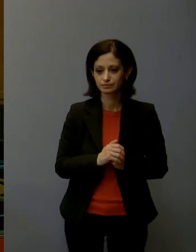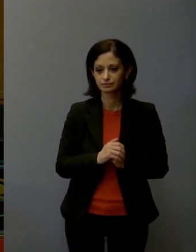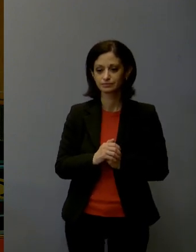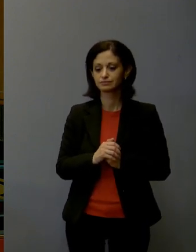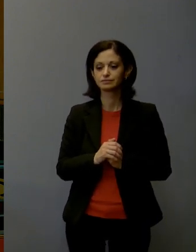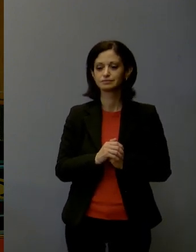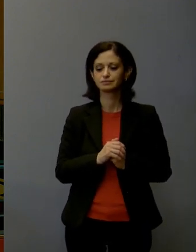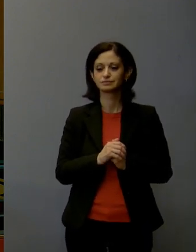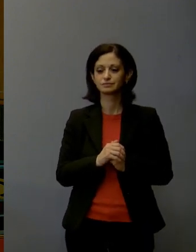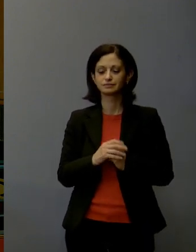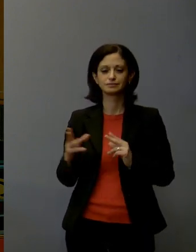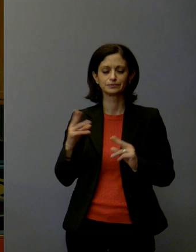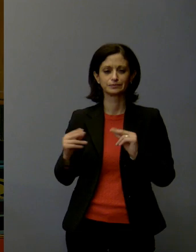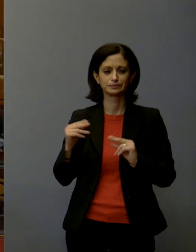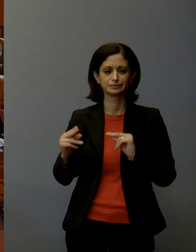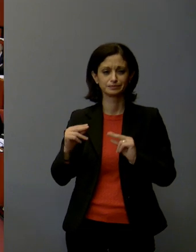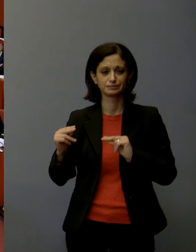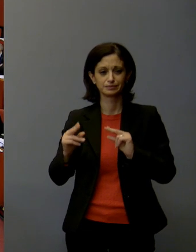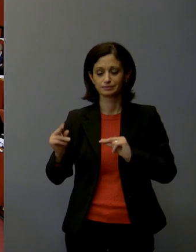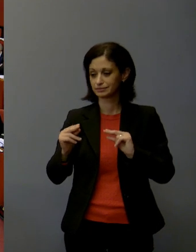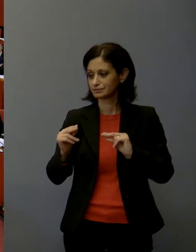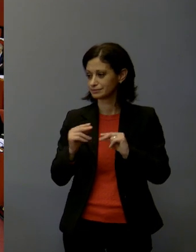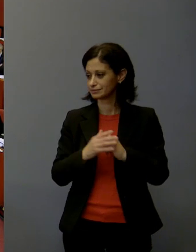allora allora allora